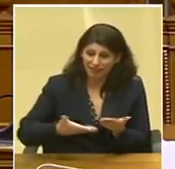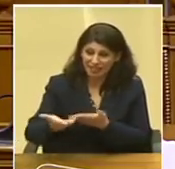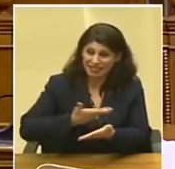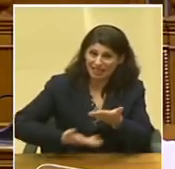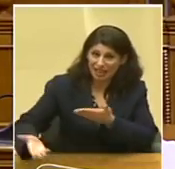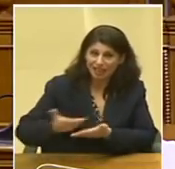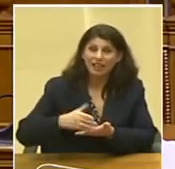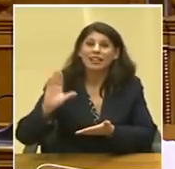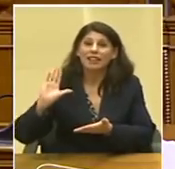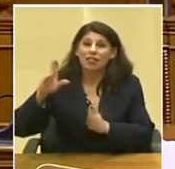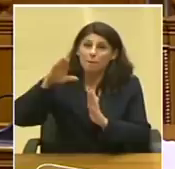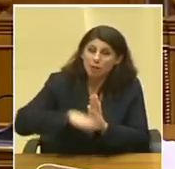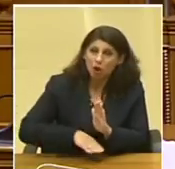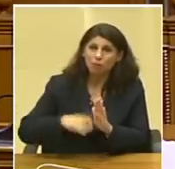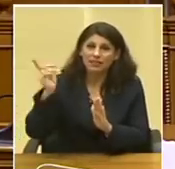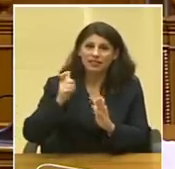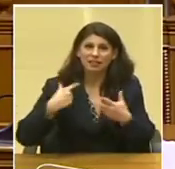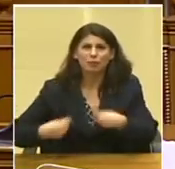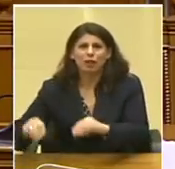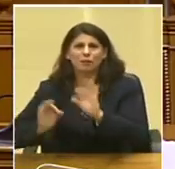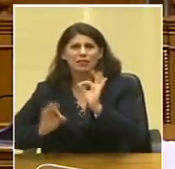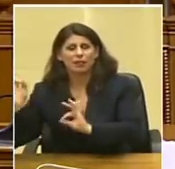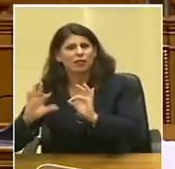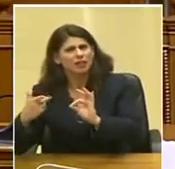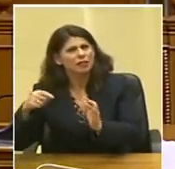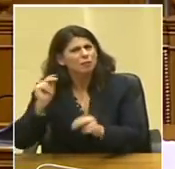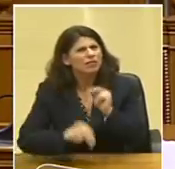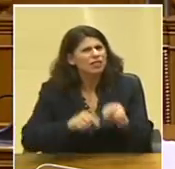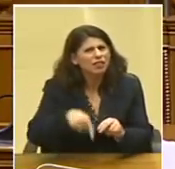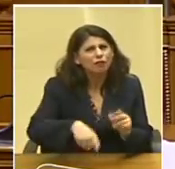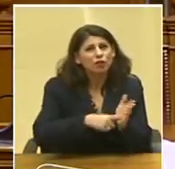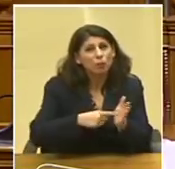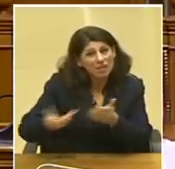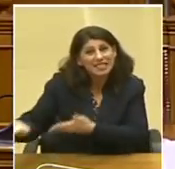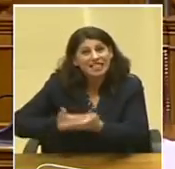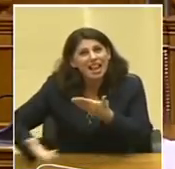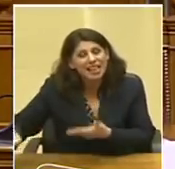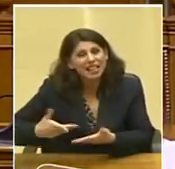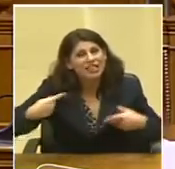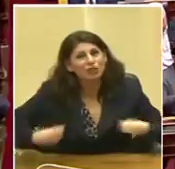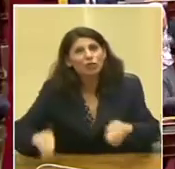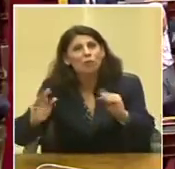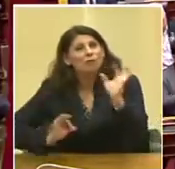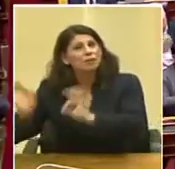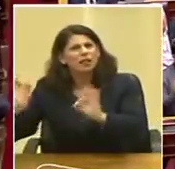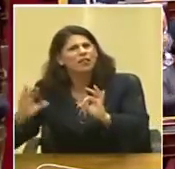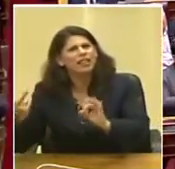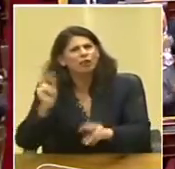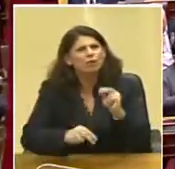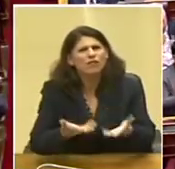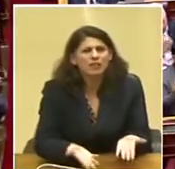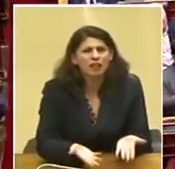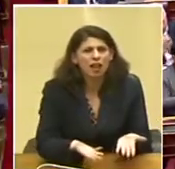δεν μειώνουμε τις συντάξεις γιατί ξεπουλάμε τη Μακεδονία, γιατί εσείς ψηφίζετε αυτόν τον νόμο που είναι η συναλλαγή και το ξεπούλημα της Μακεδονίας? Γιατί τον